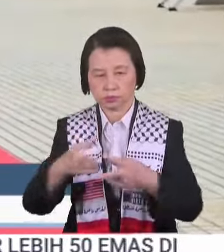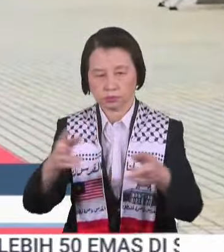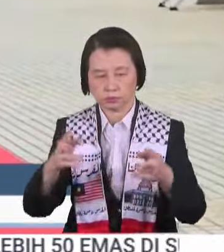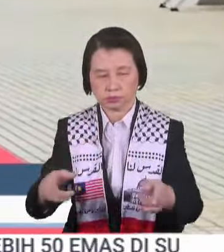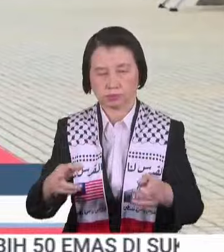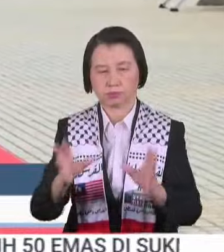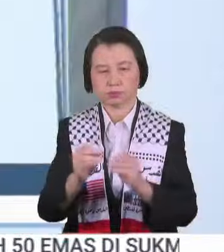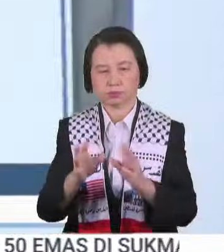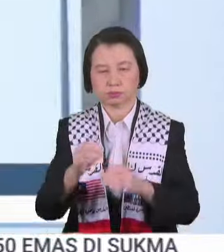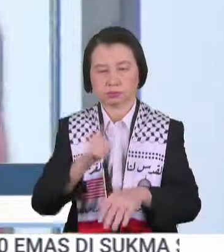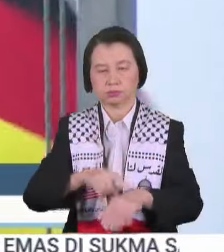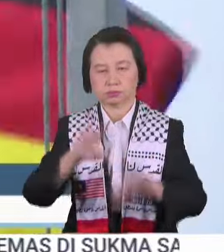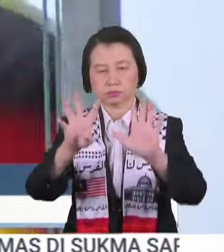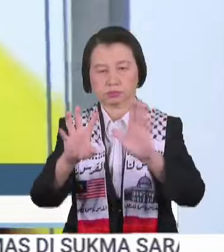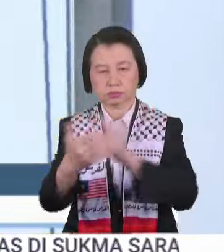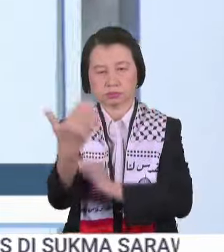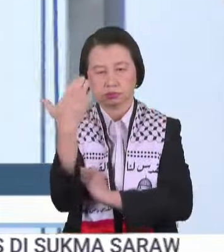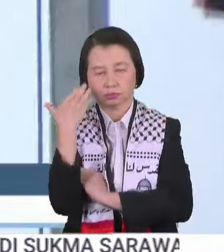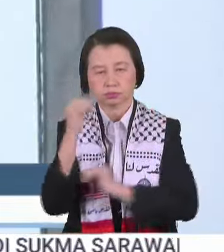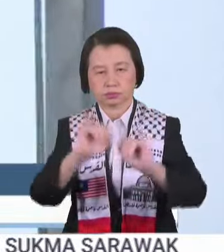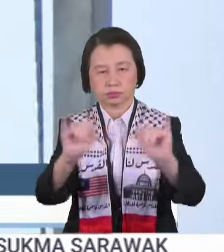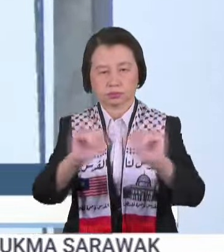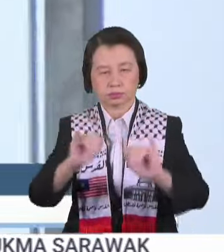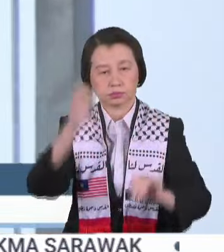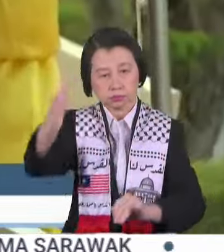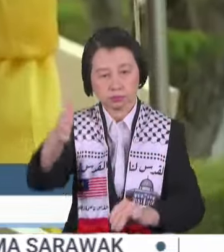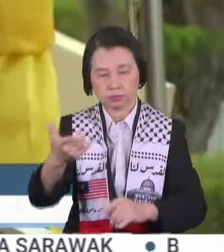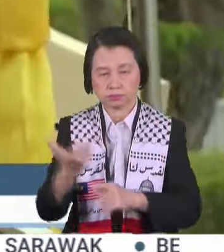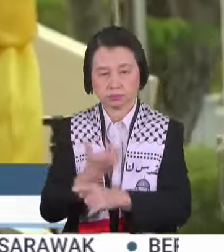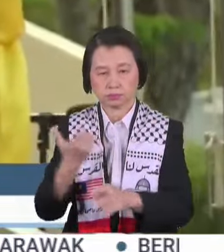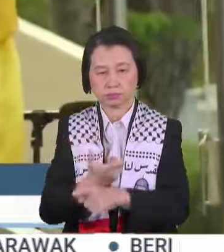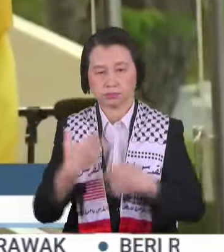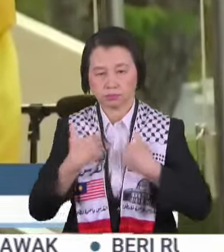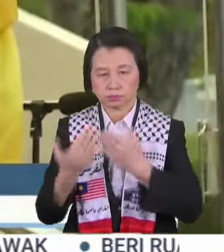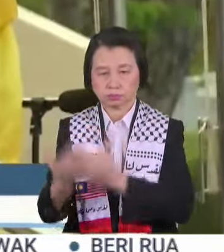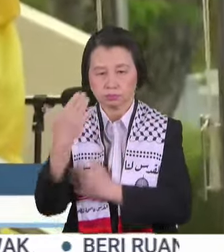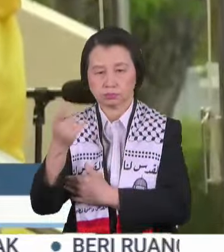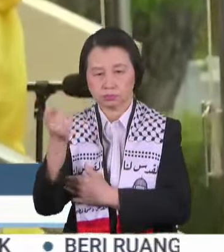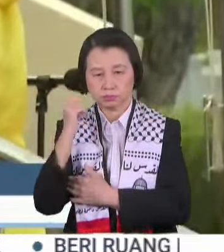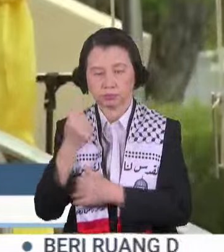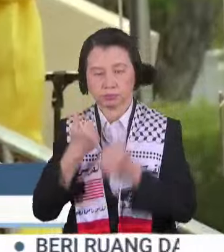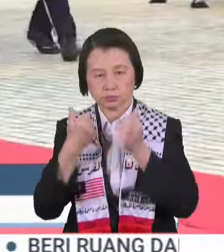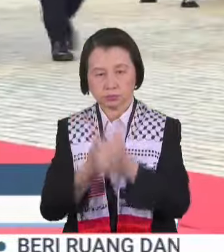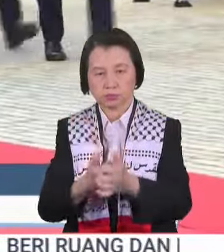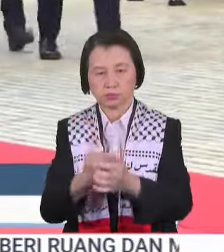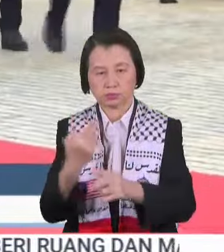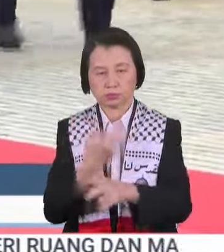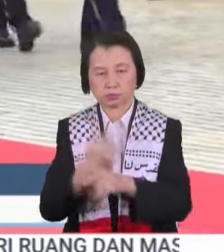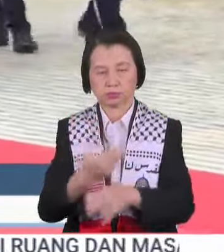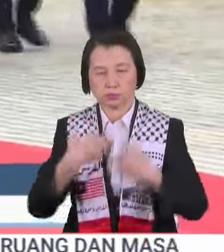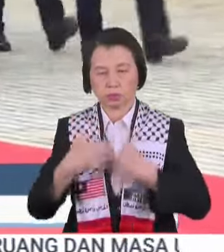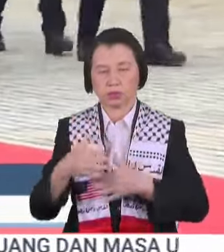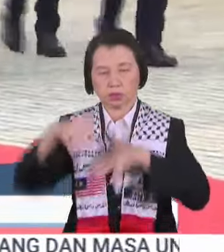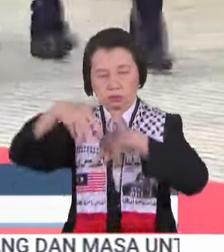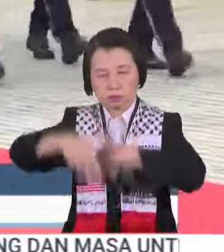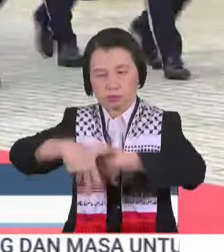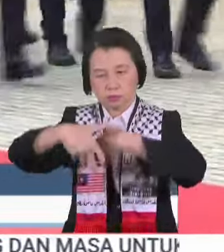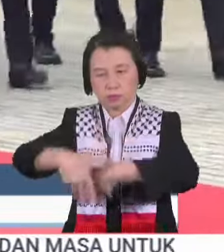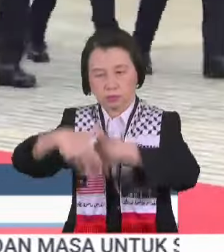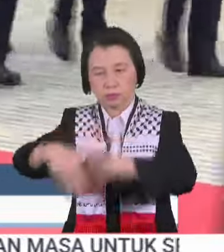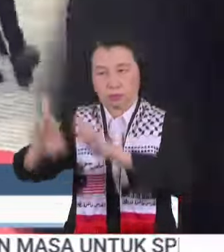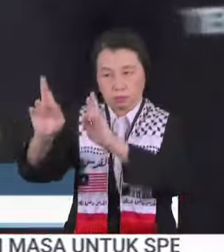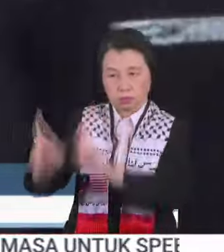DUN pukul 9 pagi Isnin depan. Rabtai yang berlangsung pagi tadi meliputi segala acara seperti pembarisan hormat dari